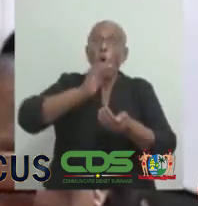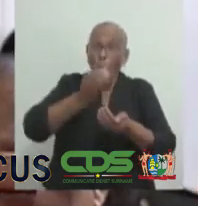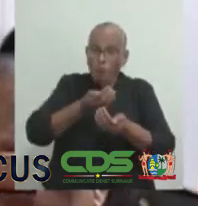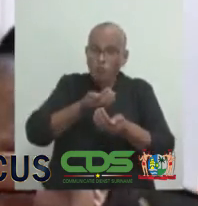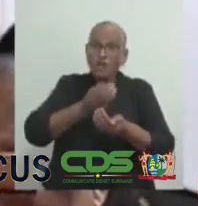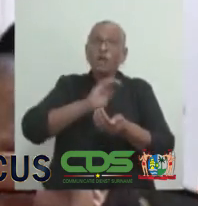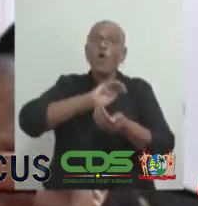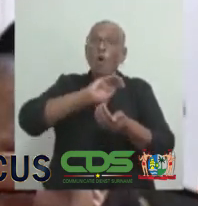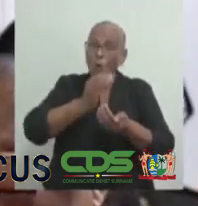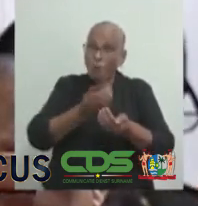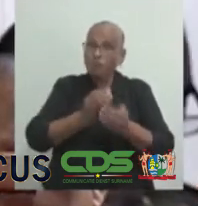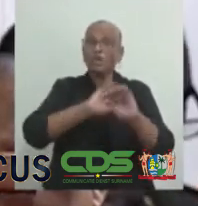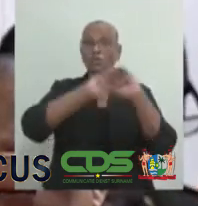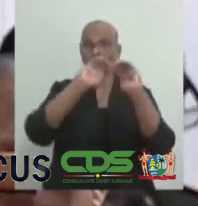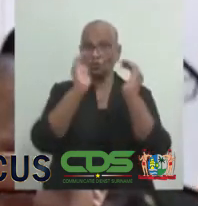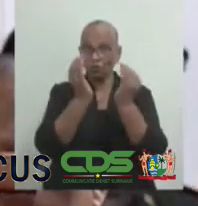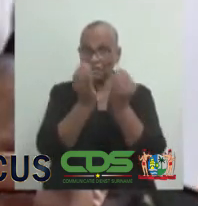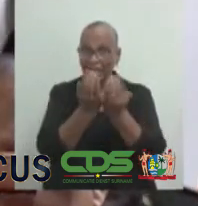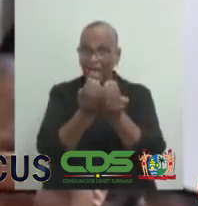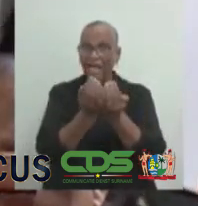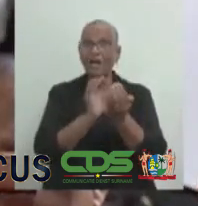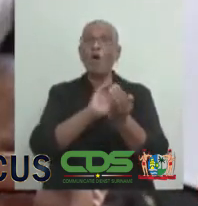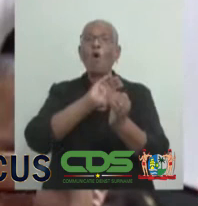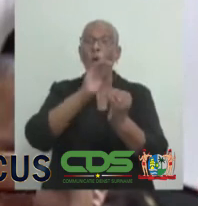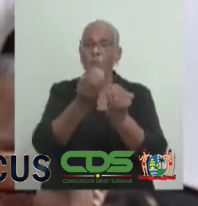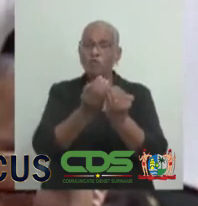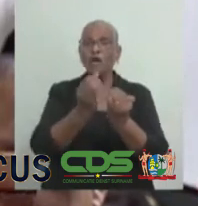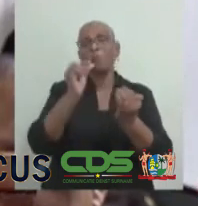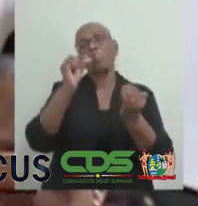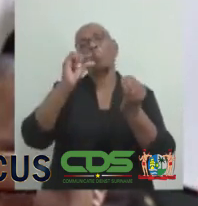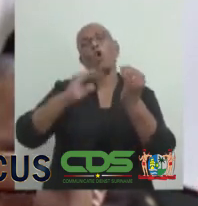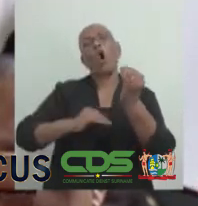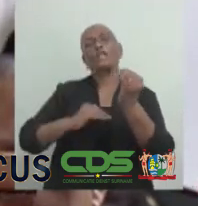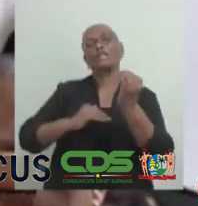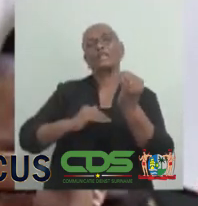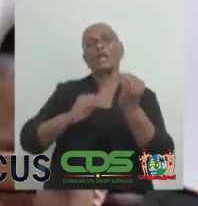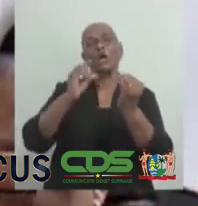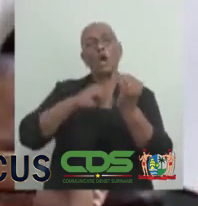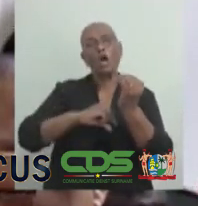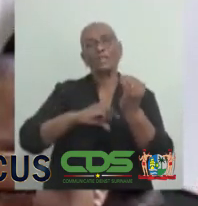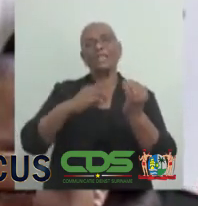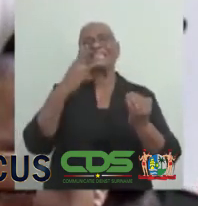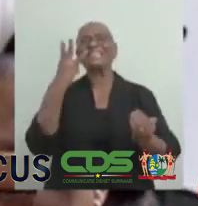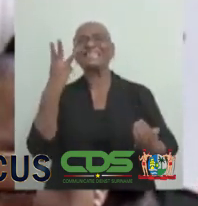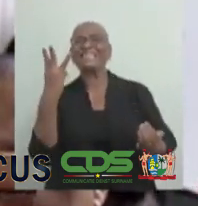uitgaven presenteert een tekort van